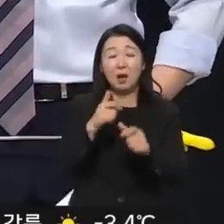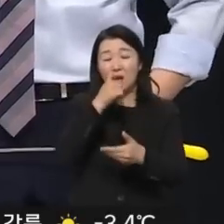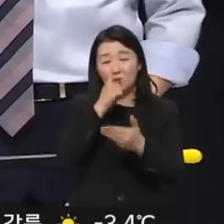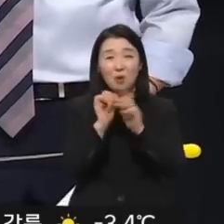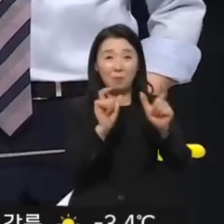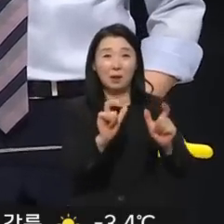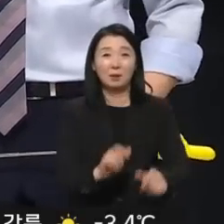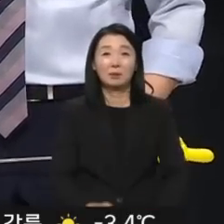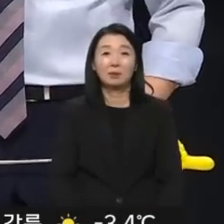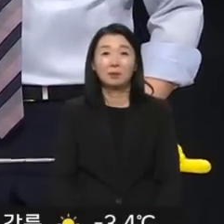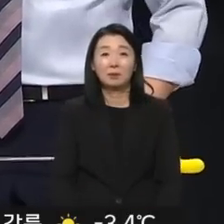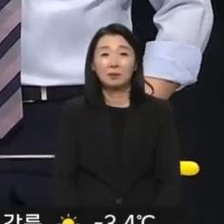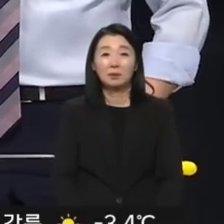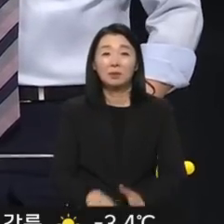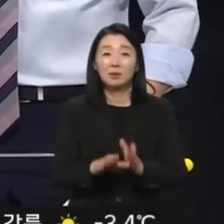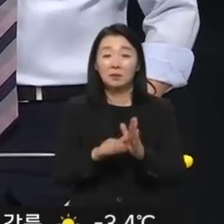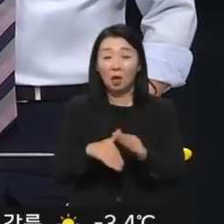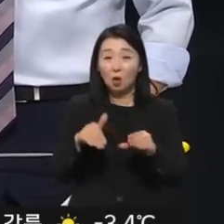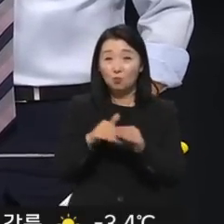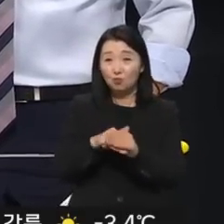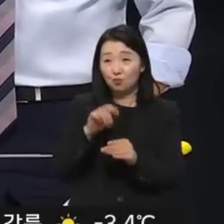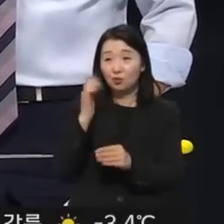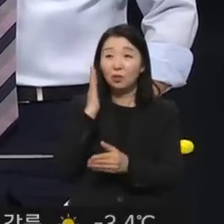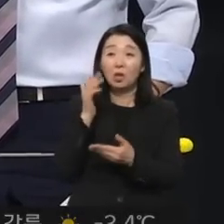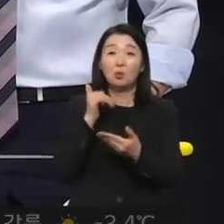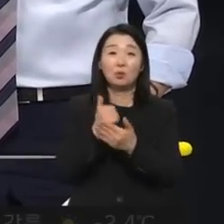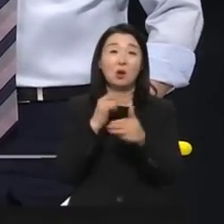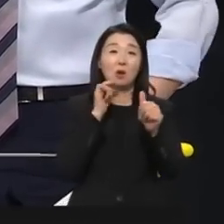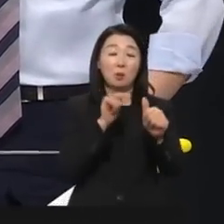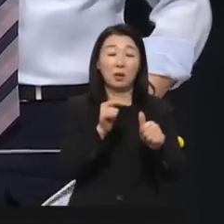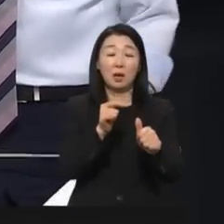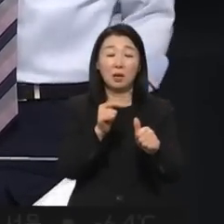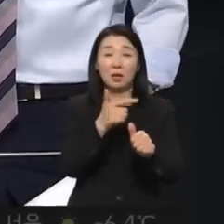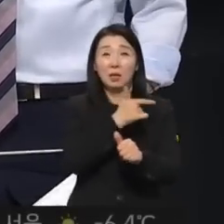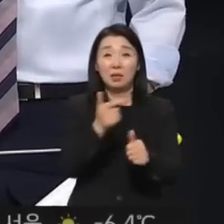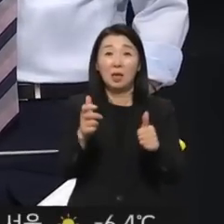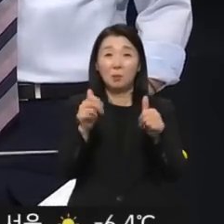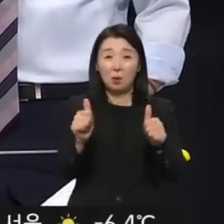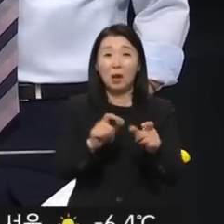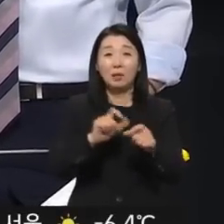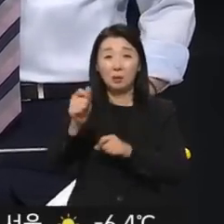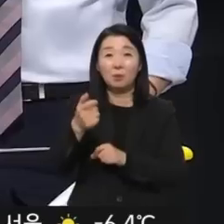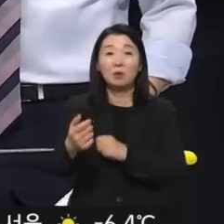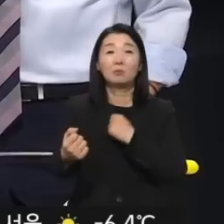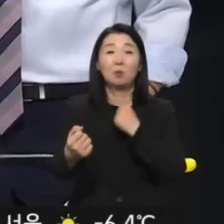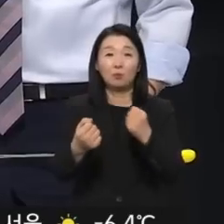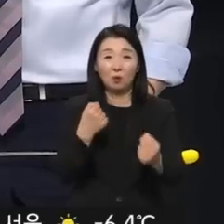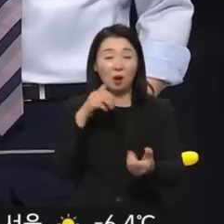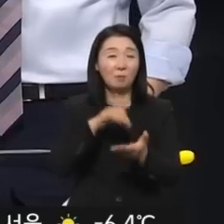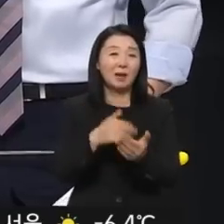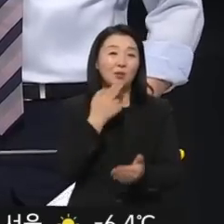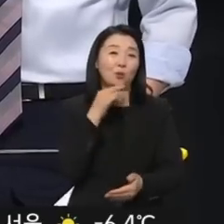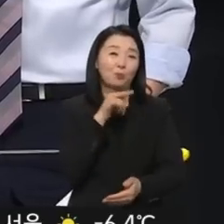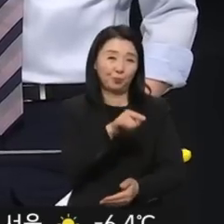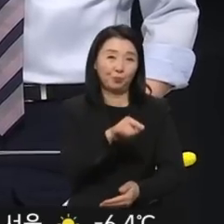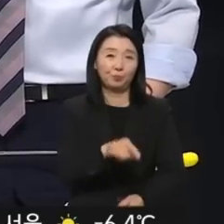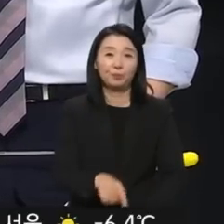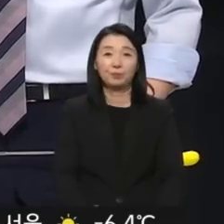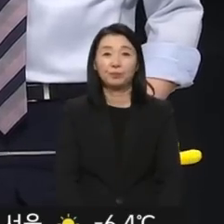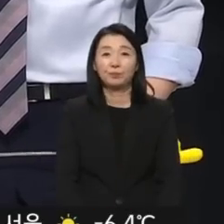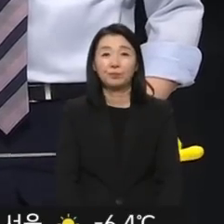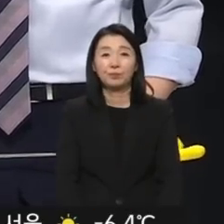판결을 받았는데요. 당시엔 문재인 전 대통령이 임명한 대법관이 다수였습니다. 그럼에도 반성한 기색이 없다는